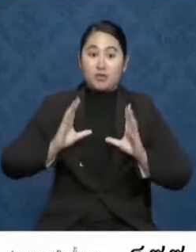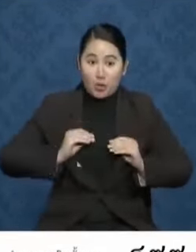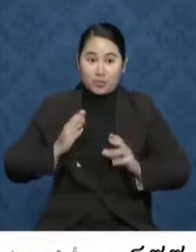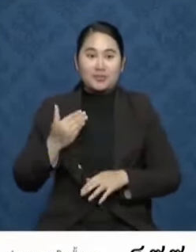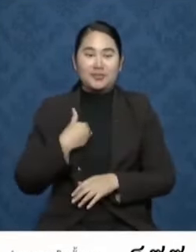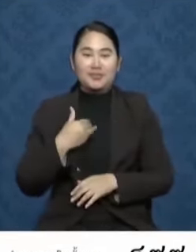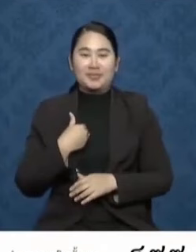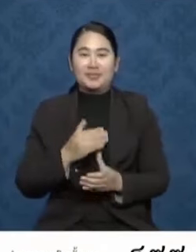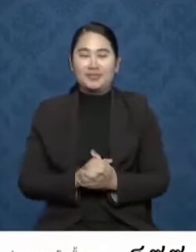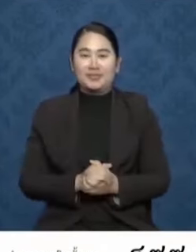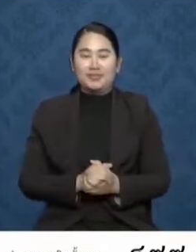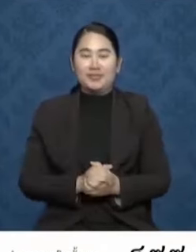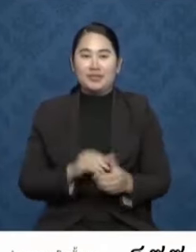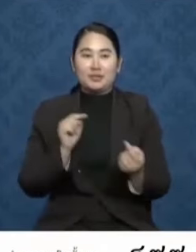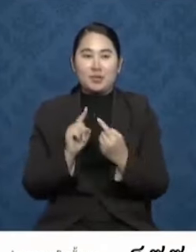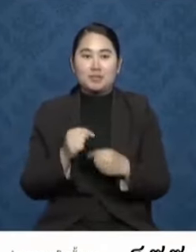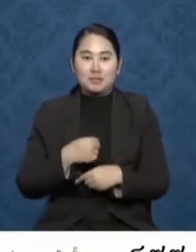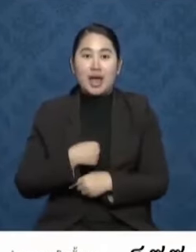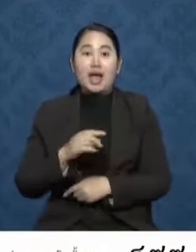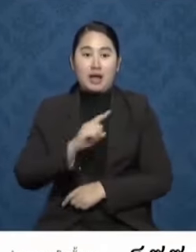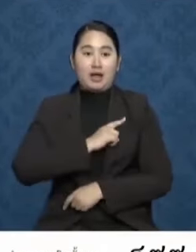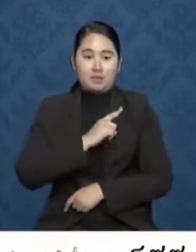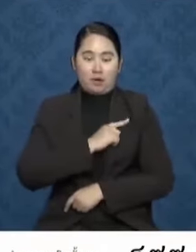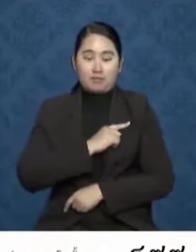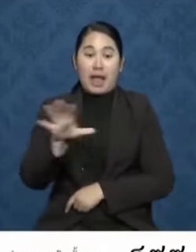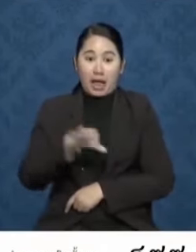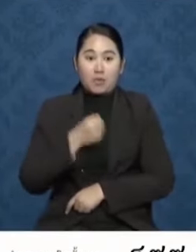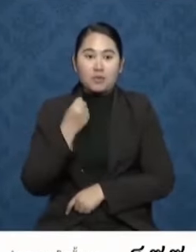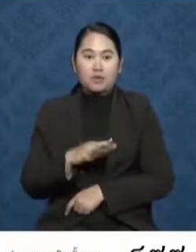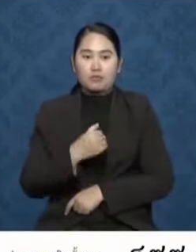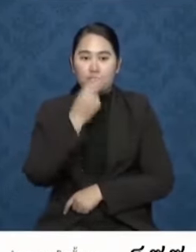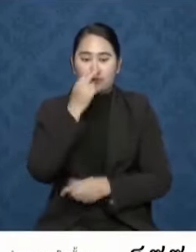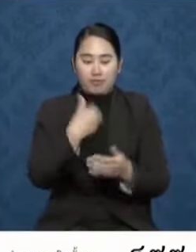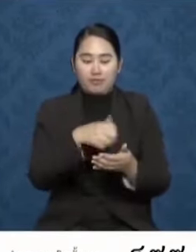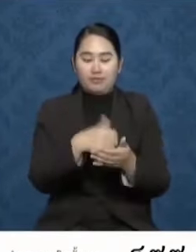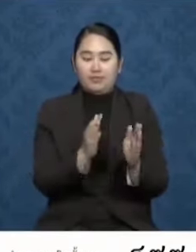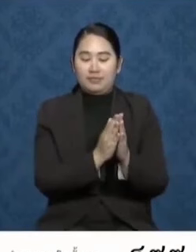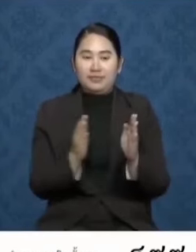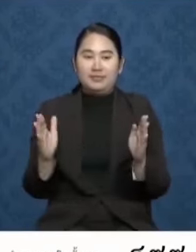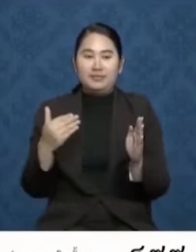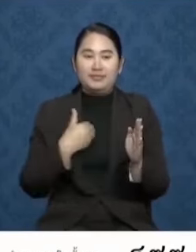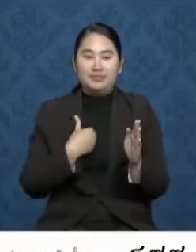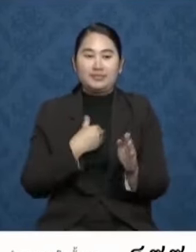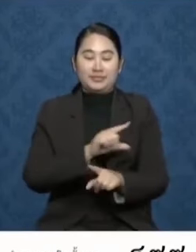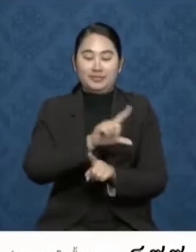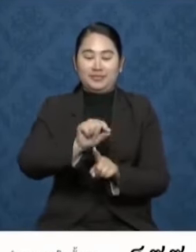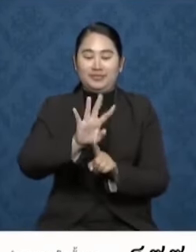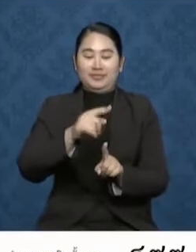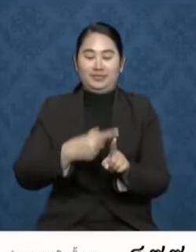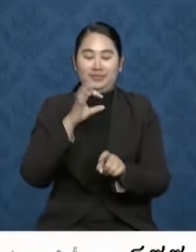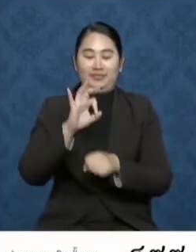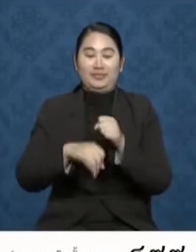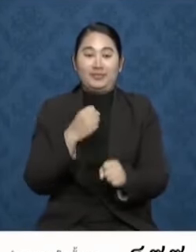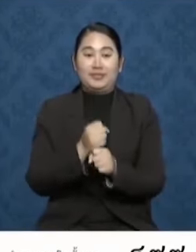ประธานอ้อยเข้าปากช้างแล้วเดี๋ยวผมจะไล่เรียงให้ท่านประธานดูไทม์ไลน์ครับ 24กันยายนปี